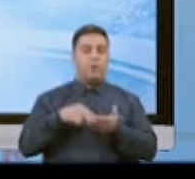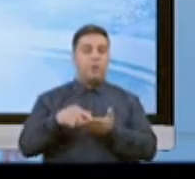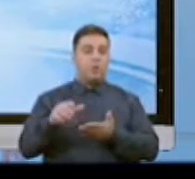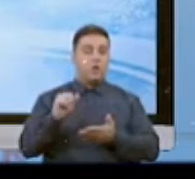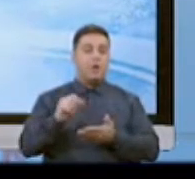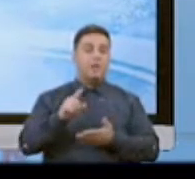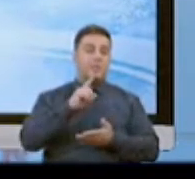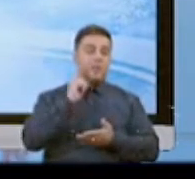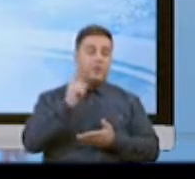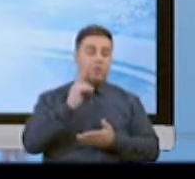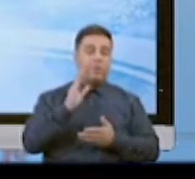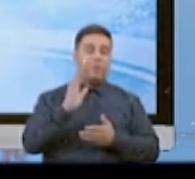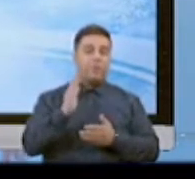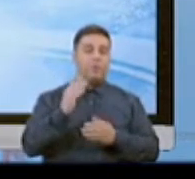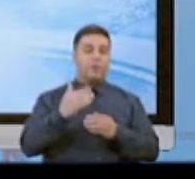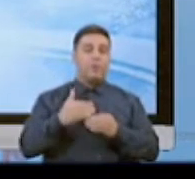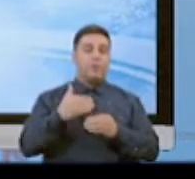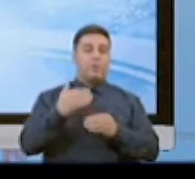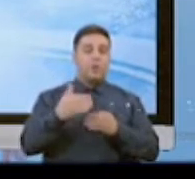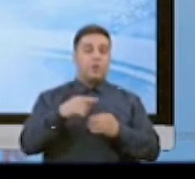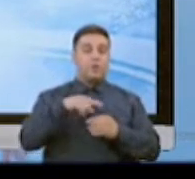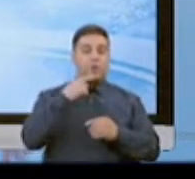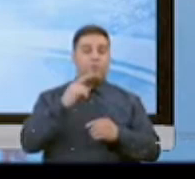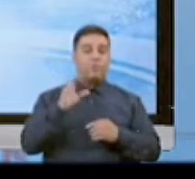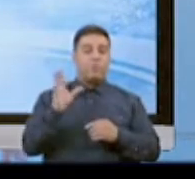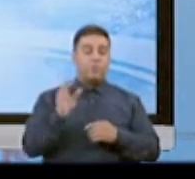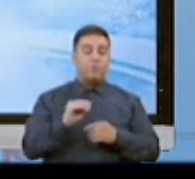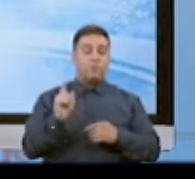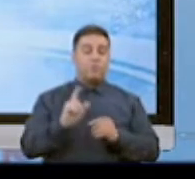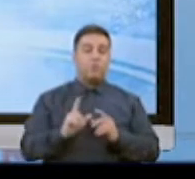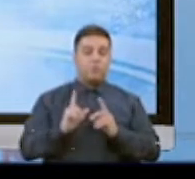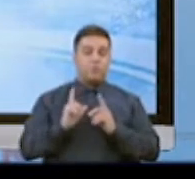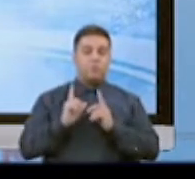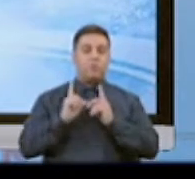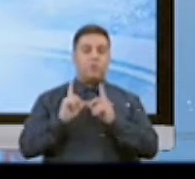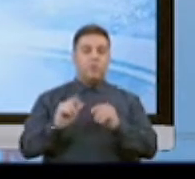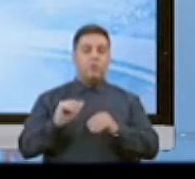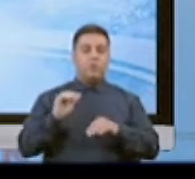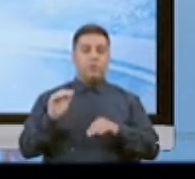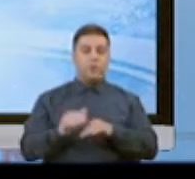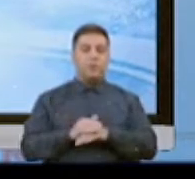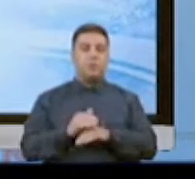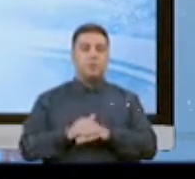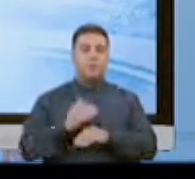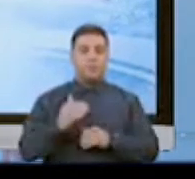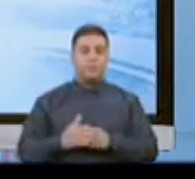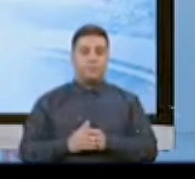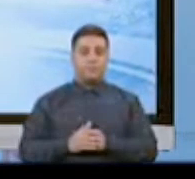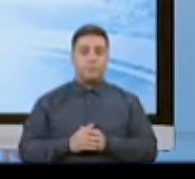А зеленый впереди, говорит он всем: иди, молодцы.